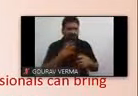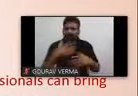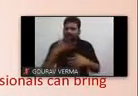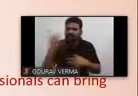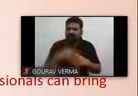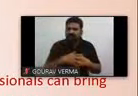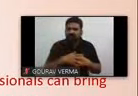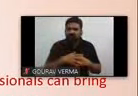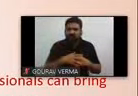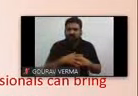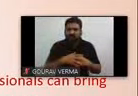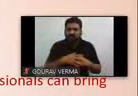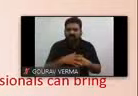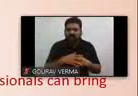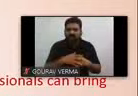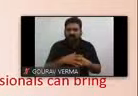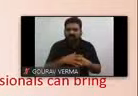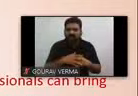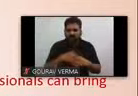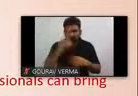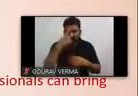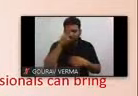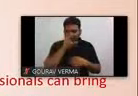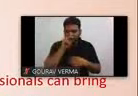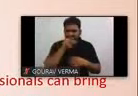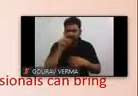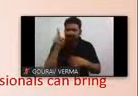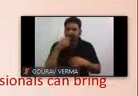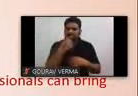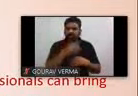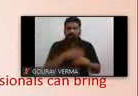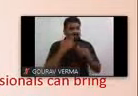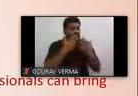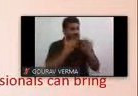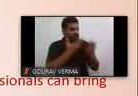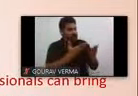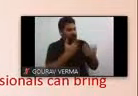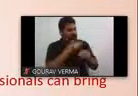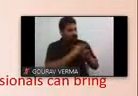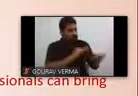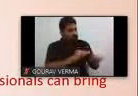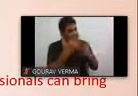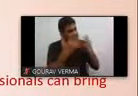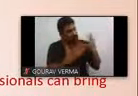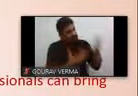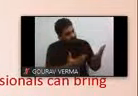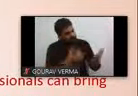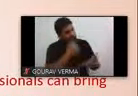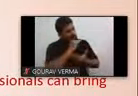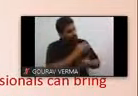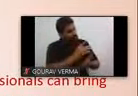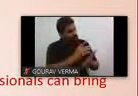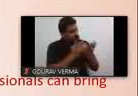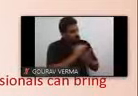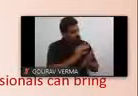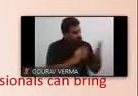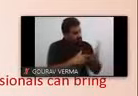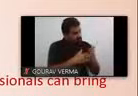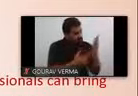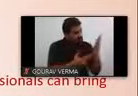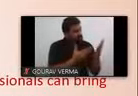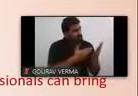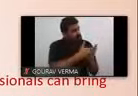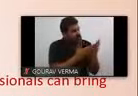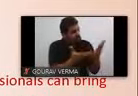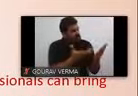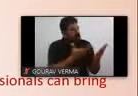5-5 पोरा झाला सगड़ा न सच मीन्स all the children, 5 children, she got 5 children, but all are